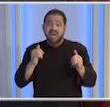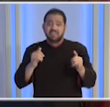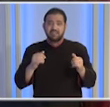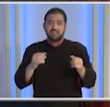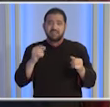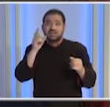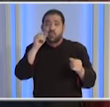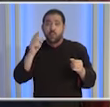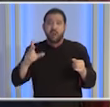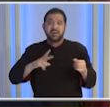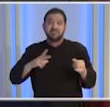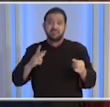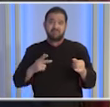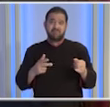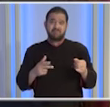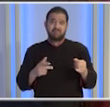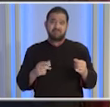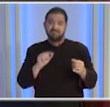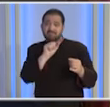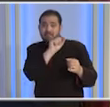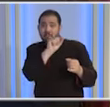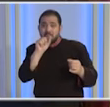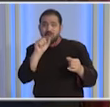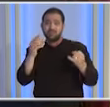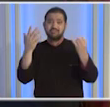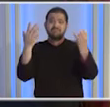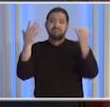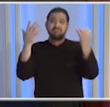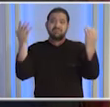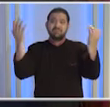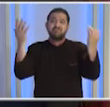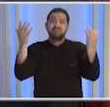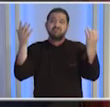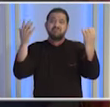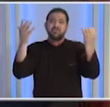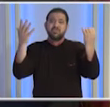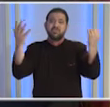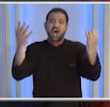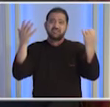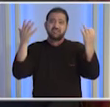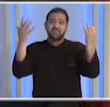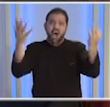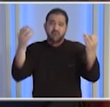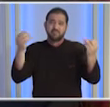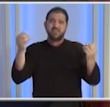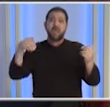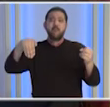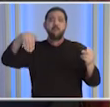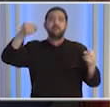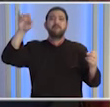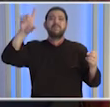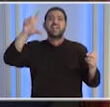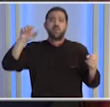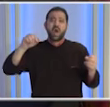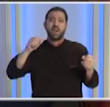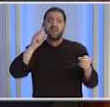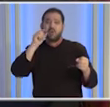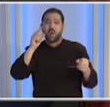România asta? A scăzut mult, într-adevăr. Nu. Aud că sunt niște statistici că se